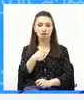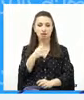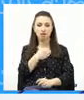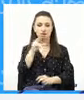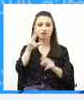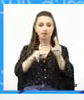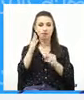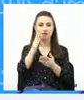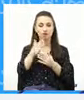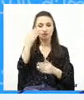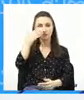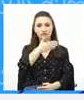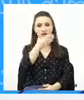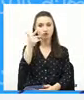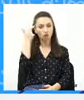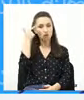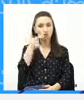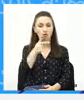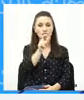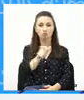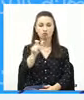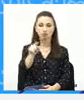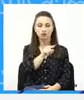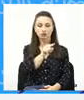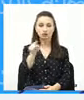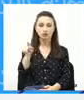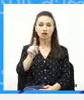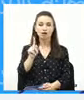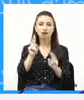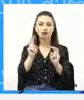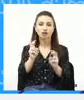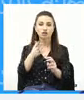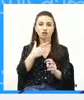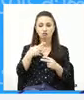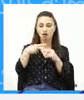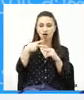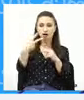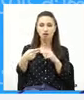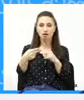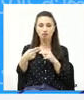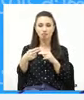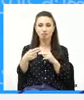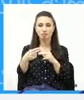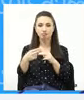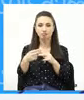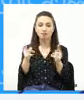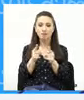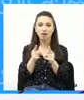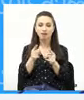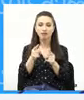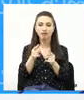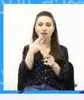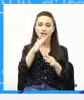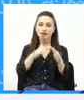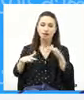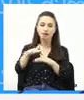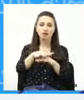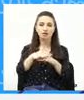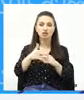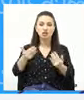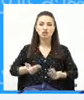Meimedim auks, ce anis azogadoebis, gonierebis, rat, ce anairi, pataram, Eris,